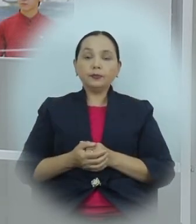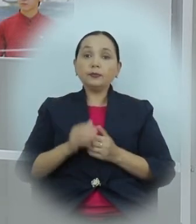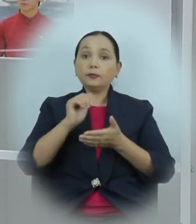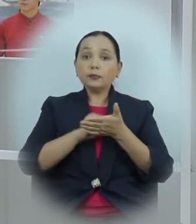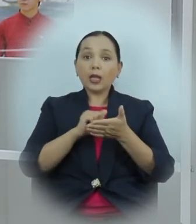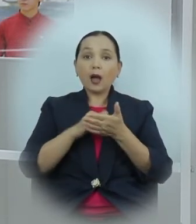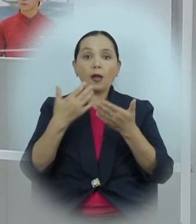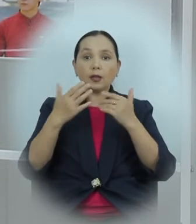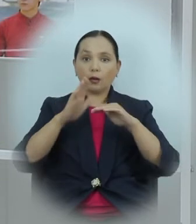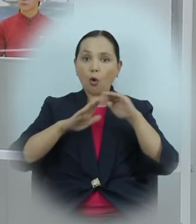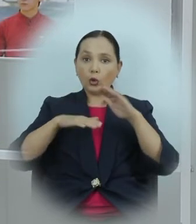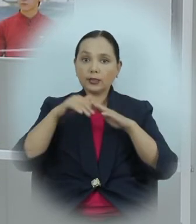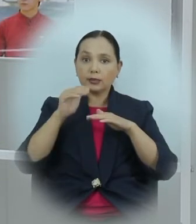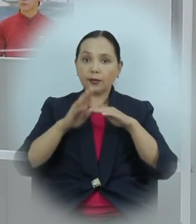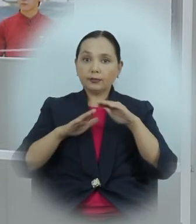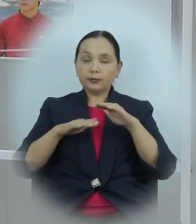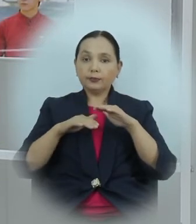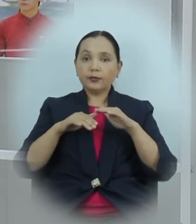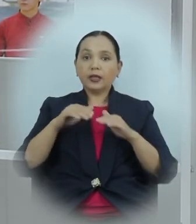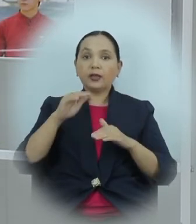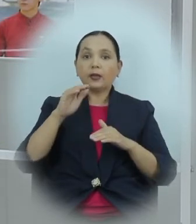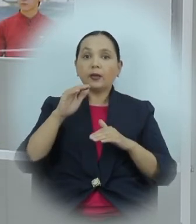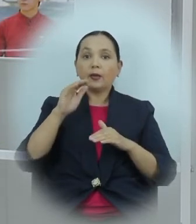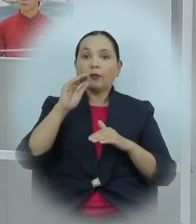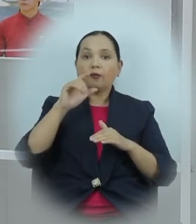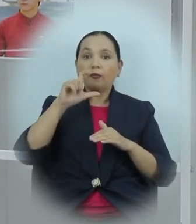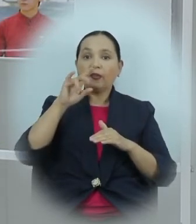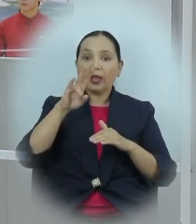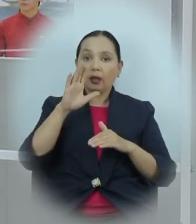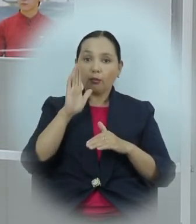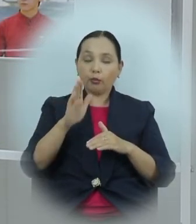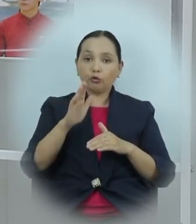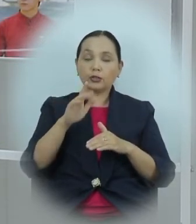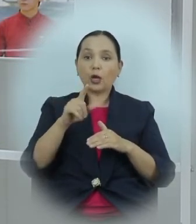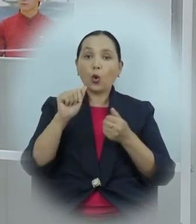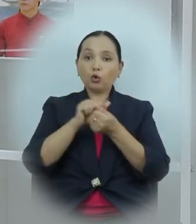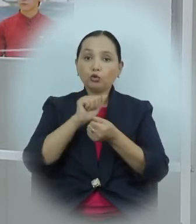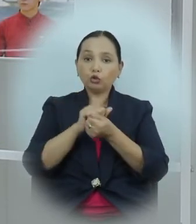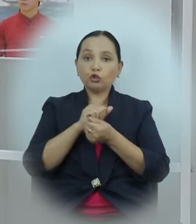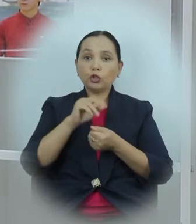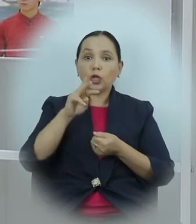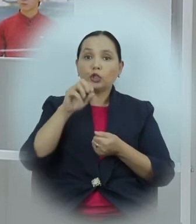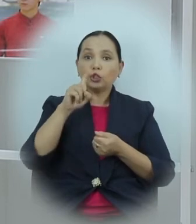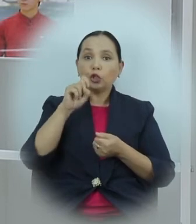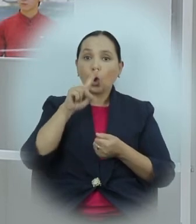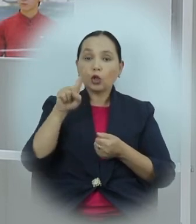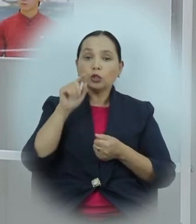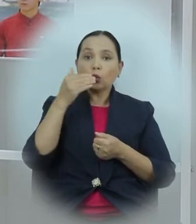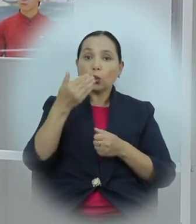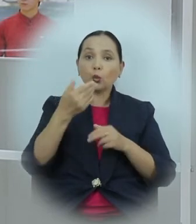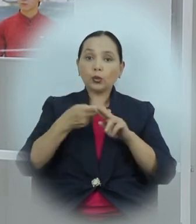Sababi, agar qo'lingizda fen bo'lsa, quritish jihozi bo'lsa, unda